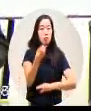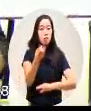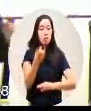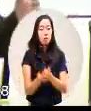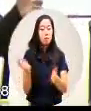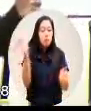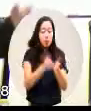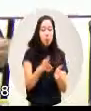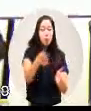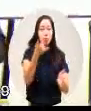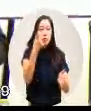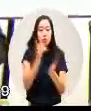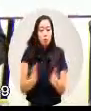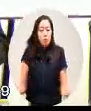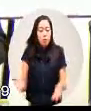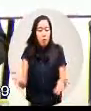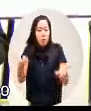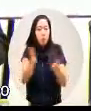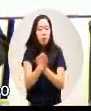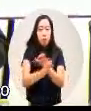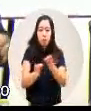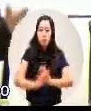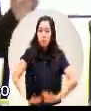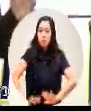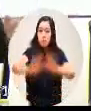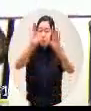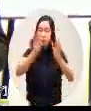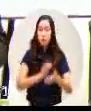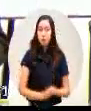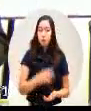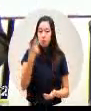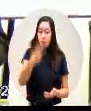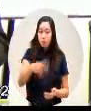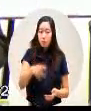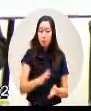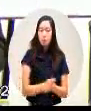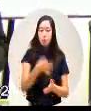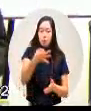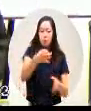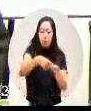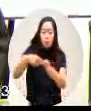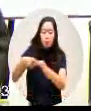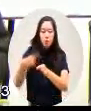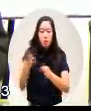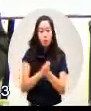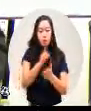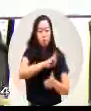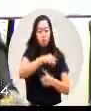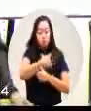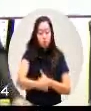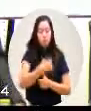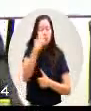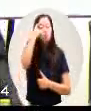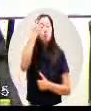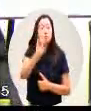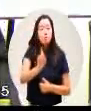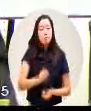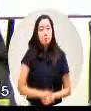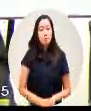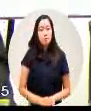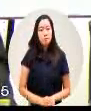果会当带动经济发展啦，啊，佮安尼持有的税收啦吼，你的个人的看法啦啦。